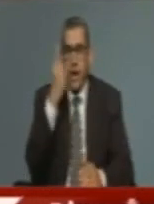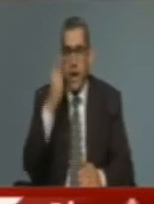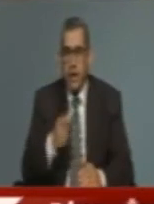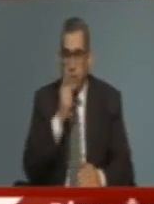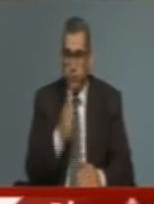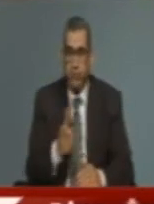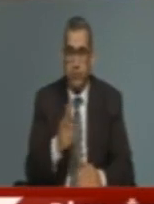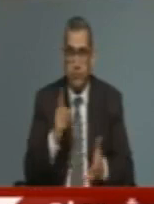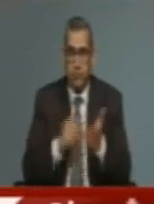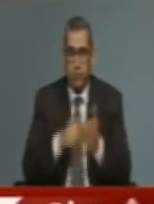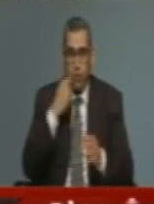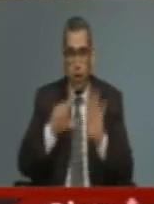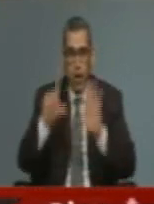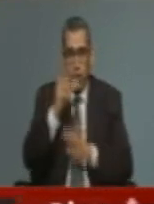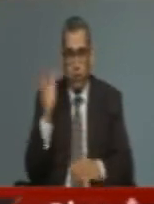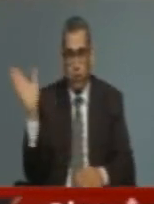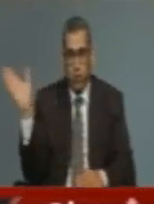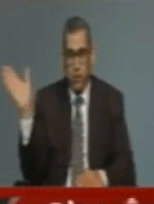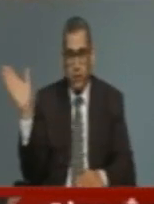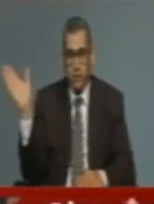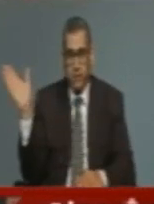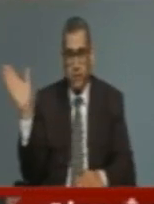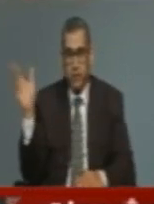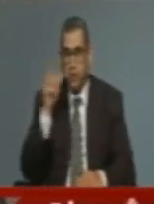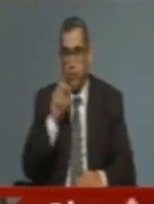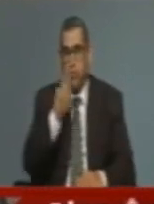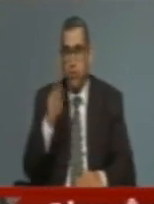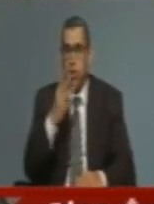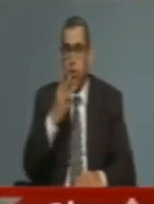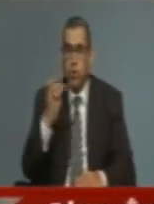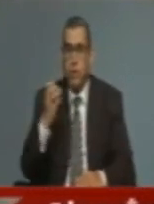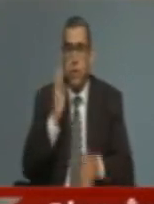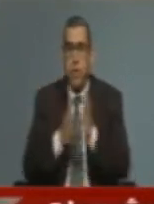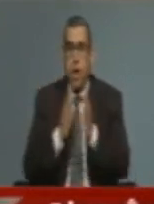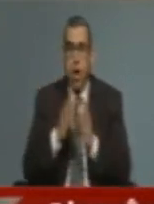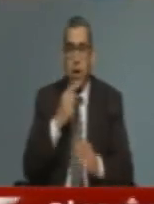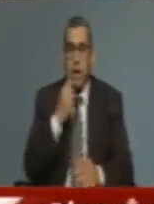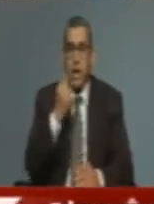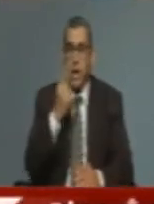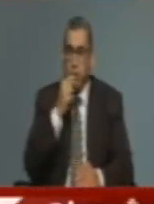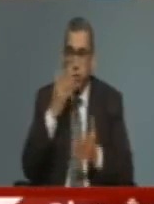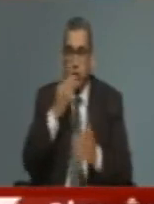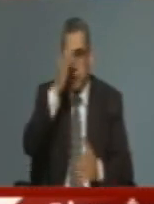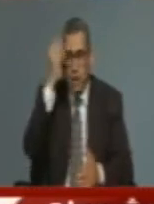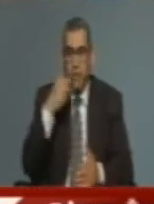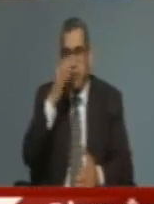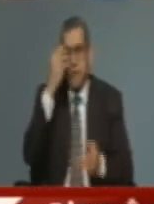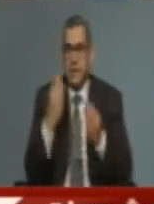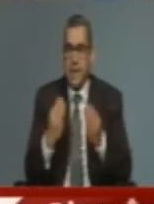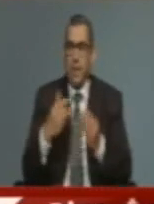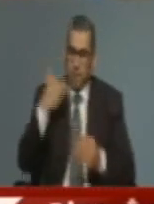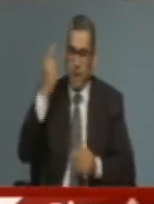مصطفى؟ لا صحيح، 300 مليار جنيه. يعني لو كنا استنينا قلنا لما ربنا يسهل لنا ونبقى